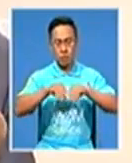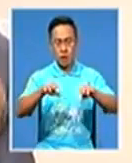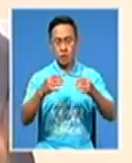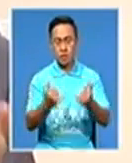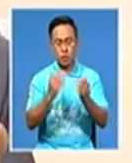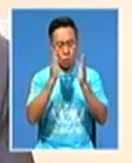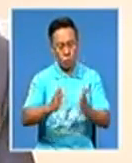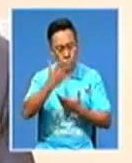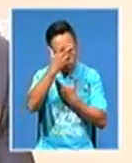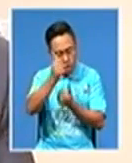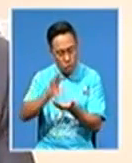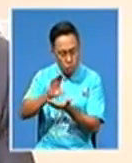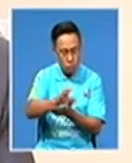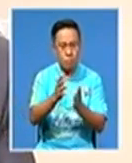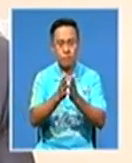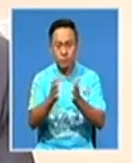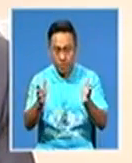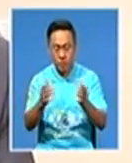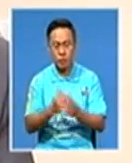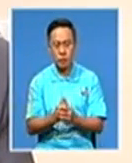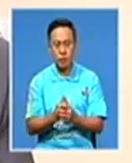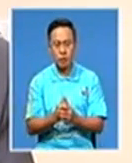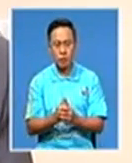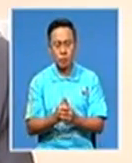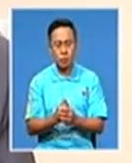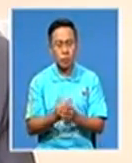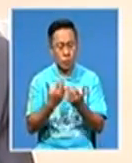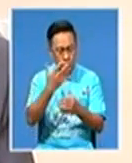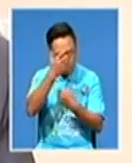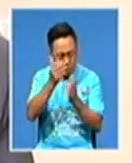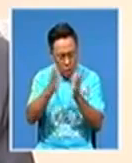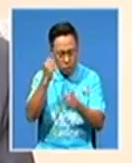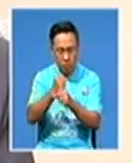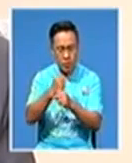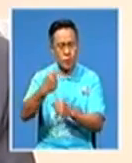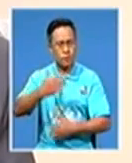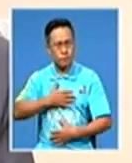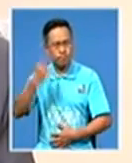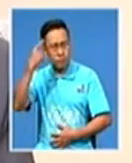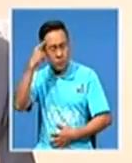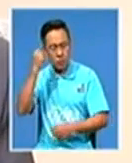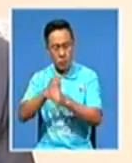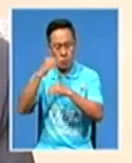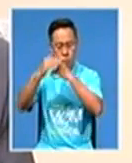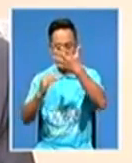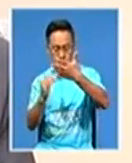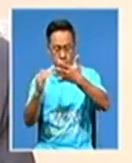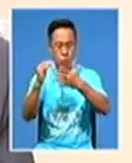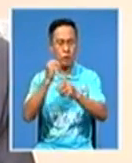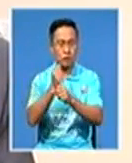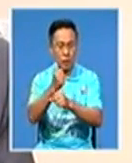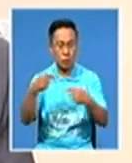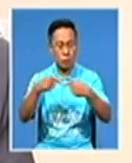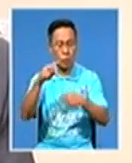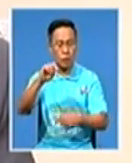ไปนั้นคนตอบรับอย่างดีมากนะฮะตอบรับจะดีจนทำให้เรากล้าคิดว่าเราจะไปขั้นที่2คือ